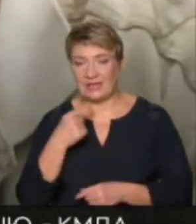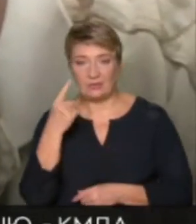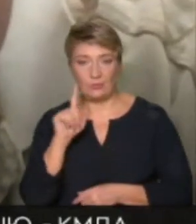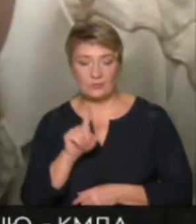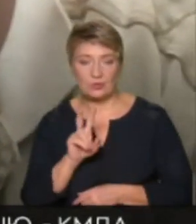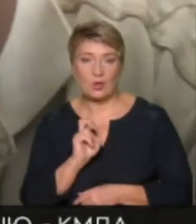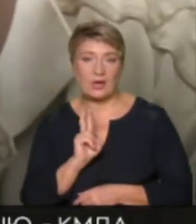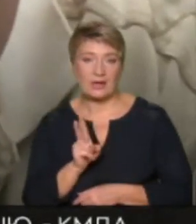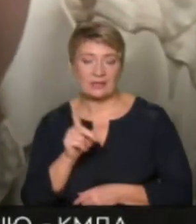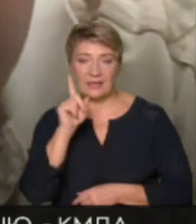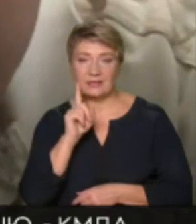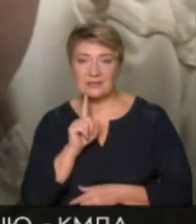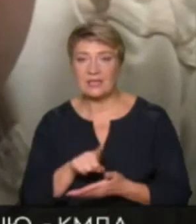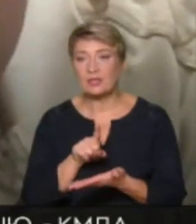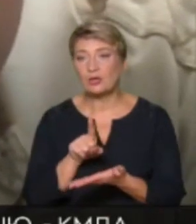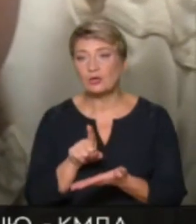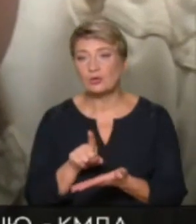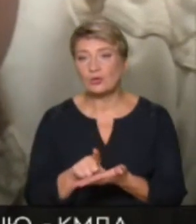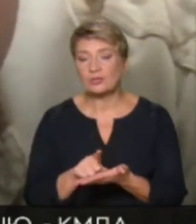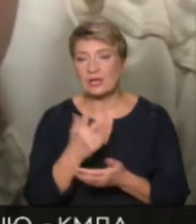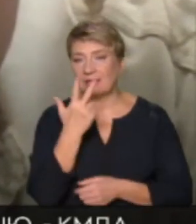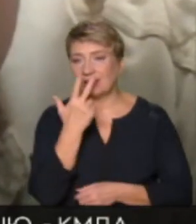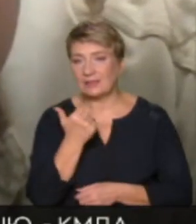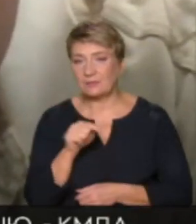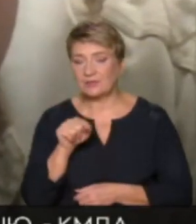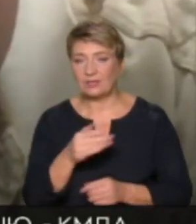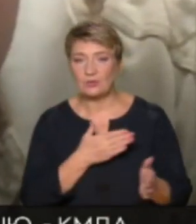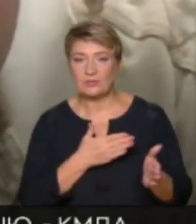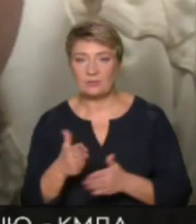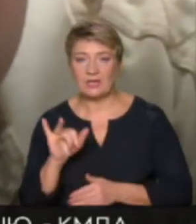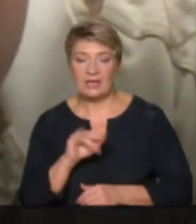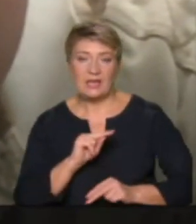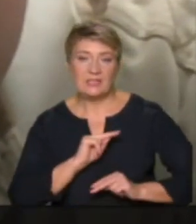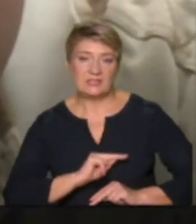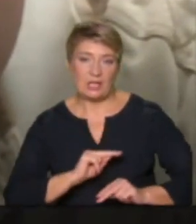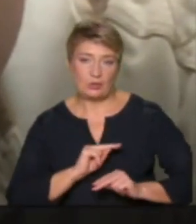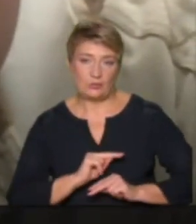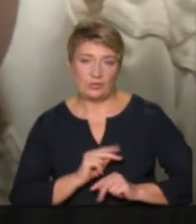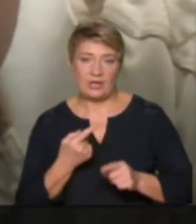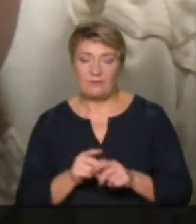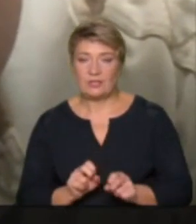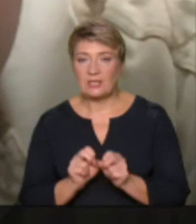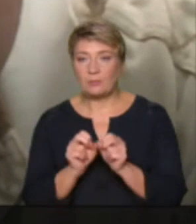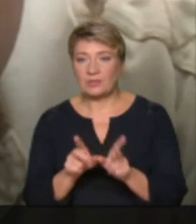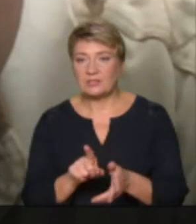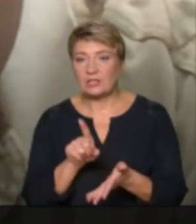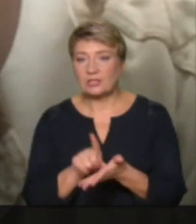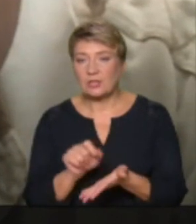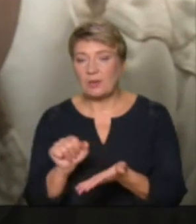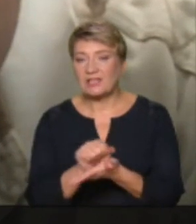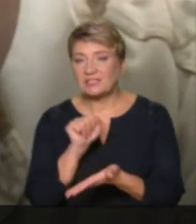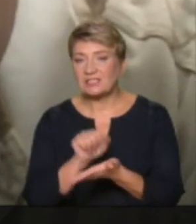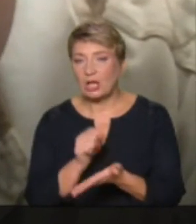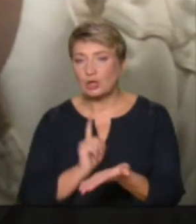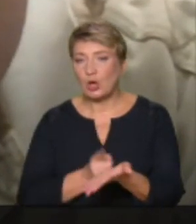каким-то образом Израиль должен интегрироваться в эту систему и сотрудничать, и эти все преступления должны быть документированы и